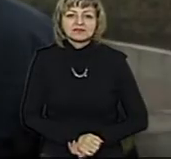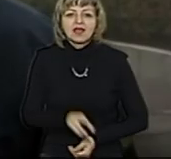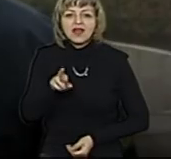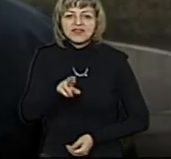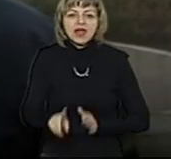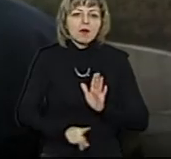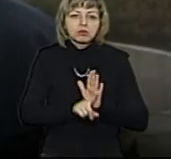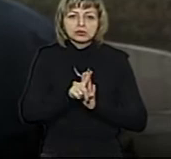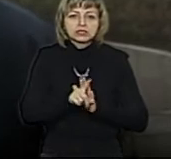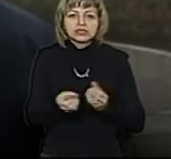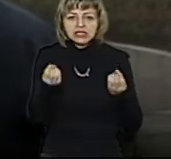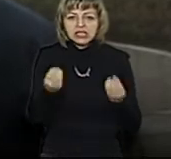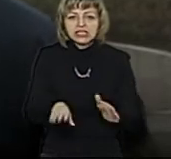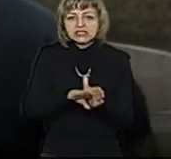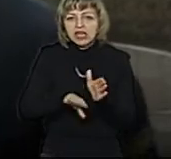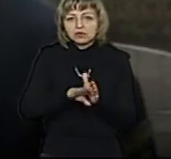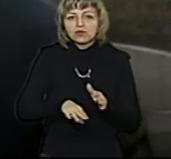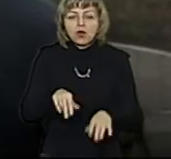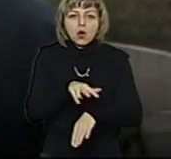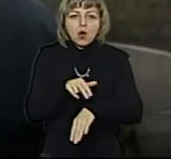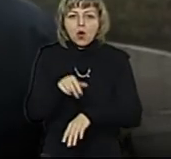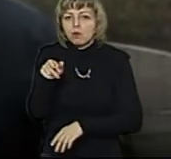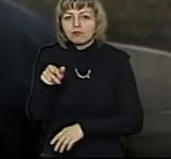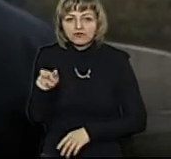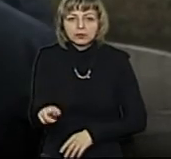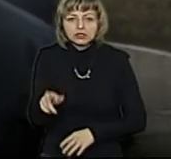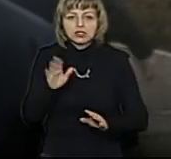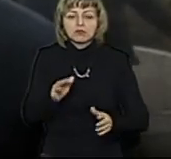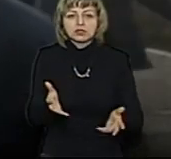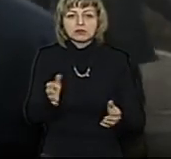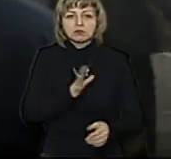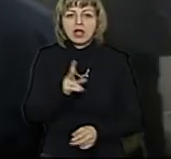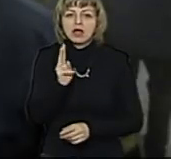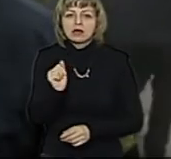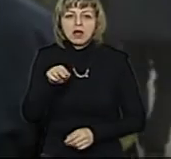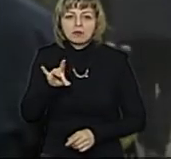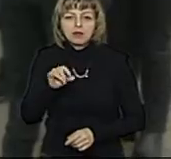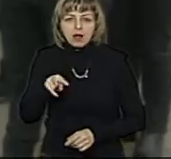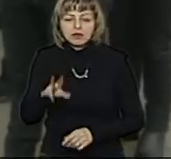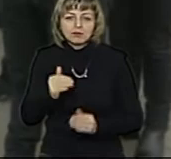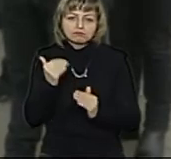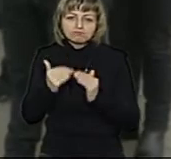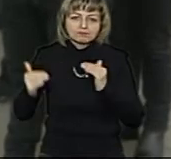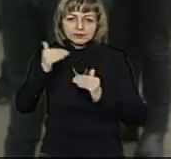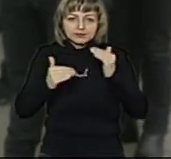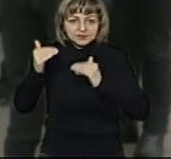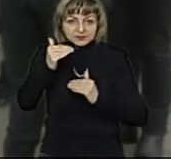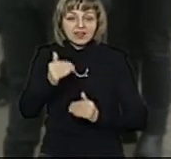Я починала з рядового поліції, згодом отримала капрала. Через рік по вислузі отримала сержанта і зараз